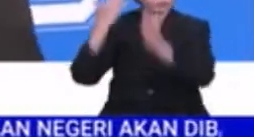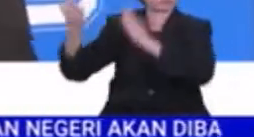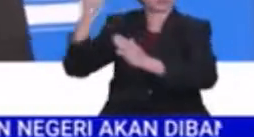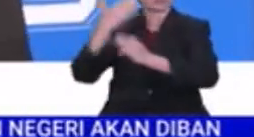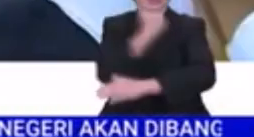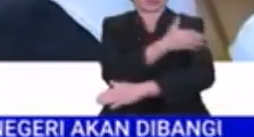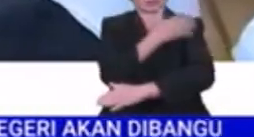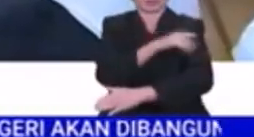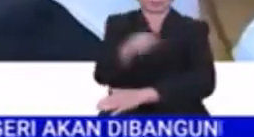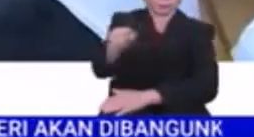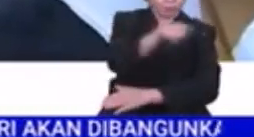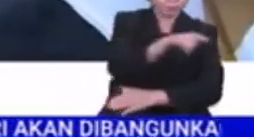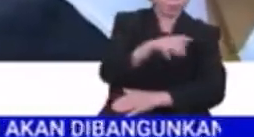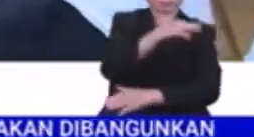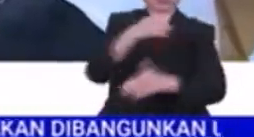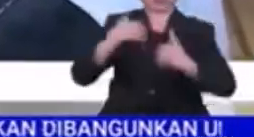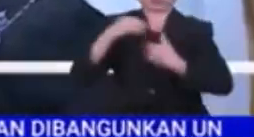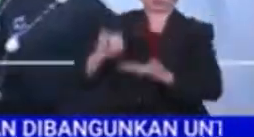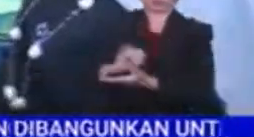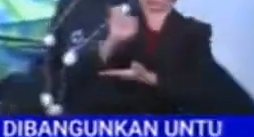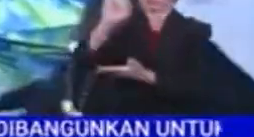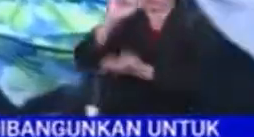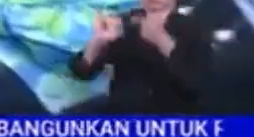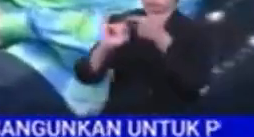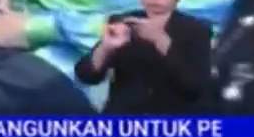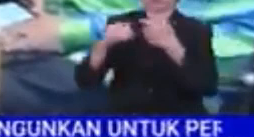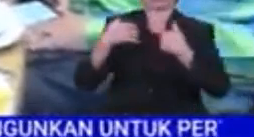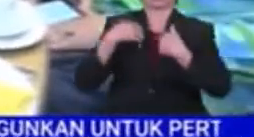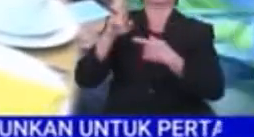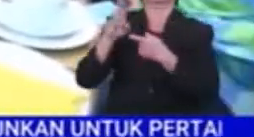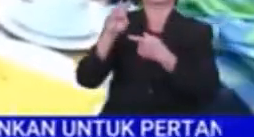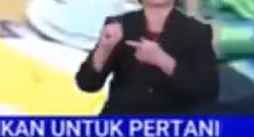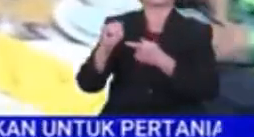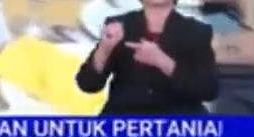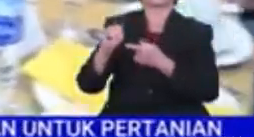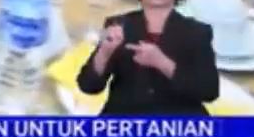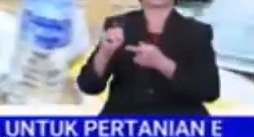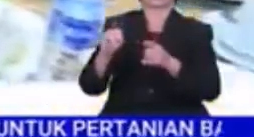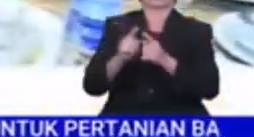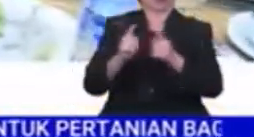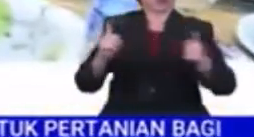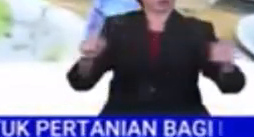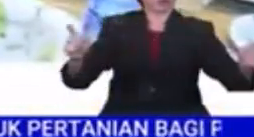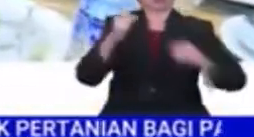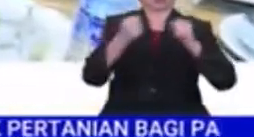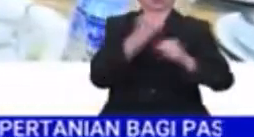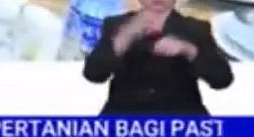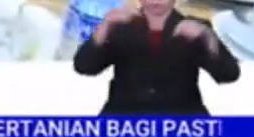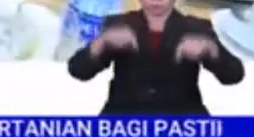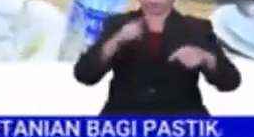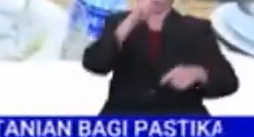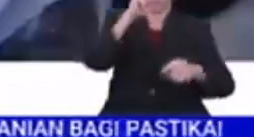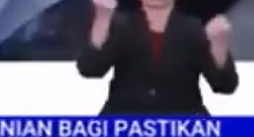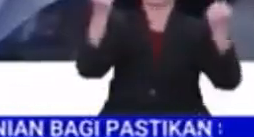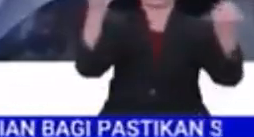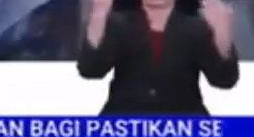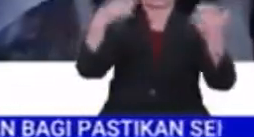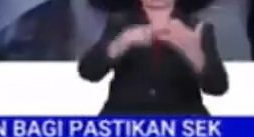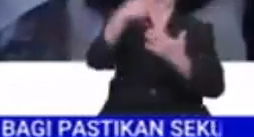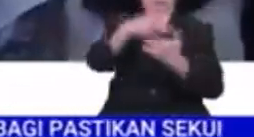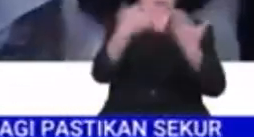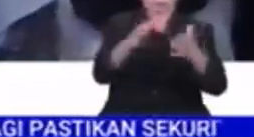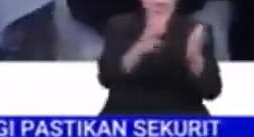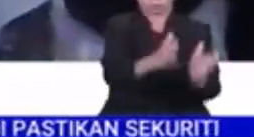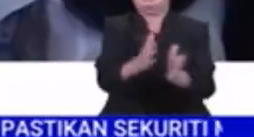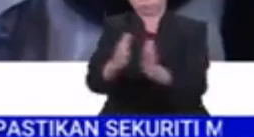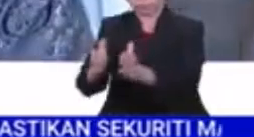istitusi yang melahirkan miliki yaitu ini steam layak jadi di sepanjang tahun ini sebenarnya telah banyak program dirancang